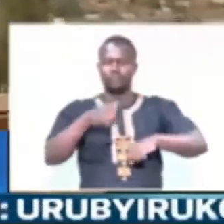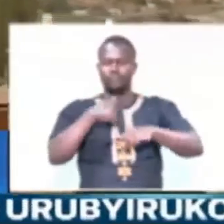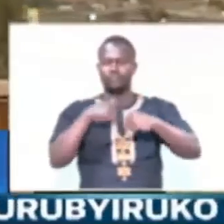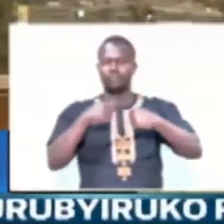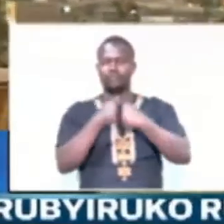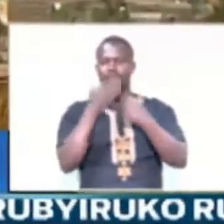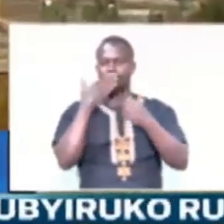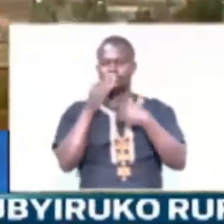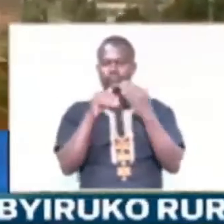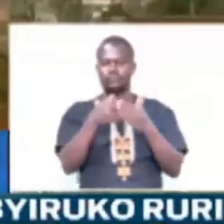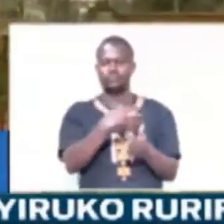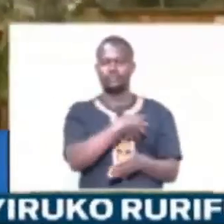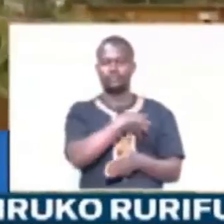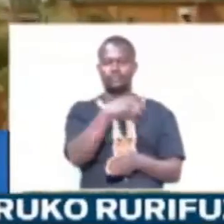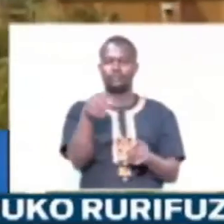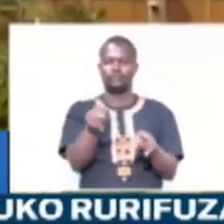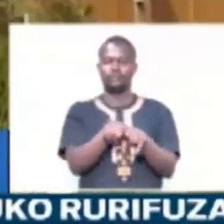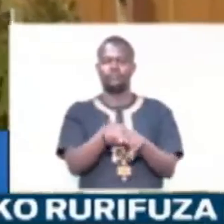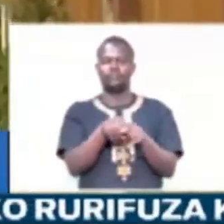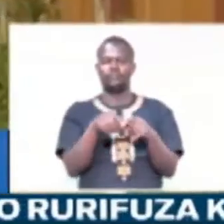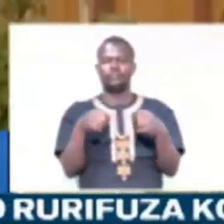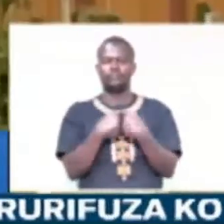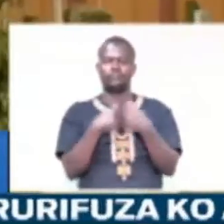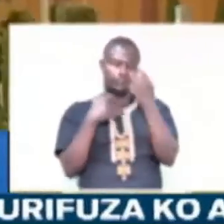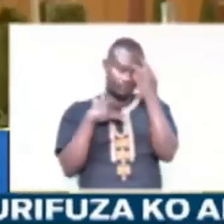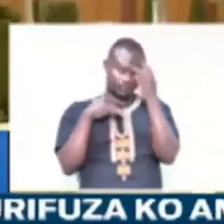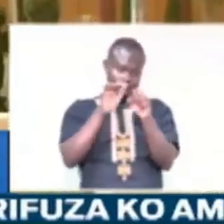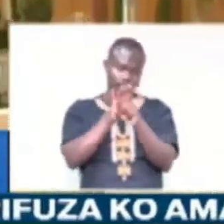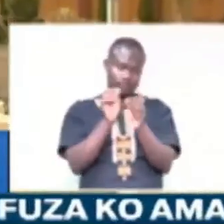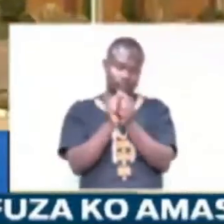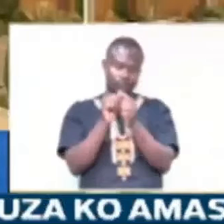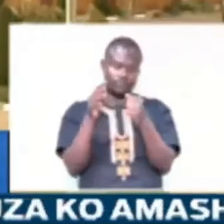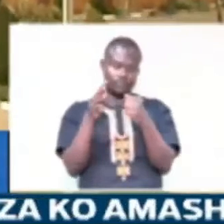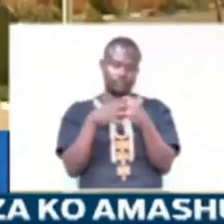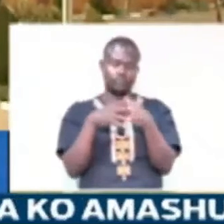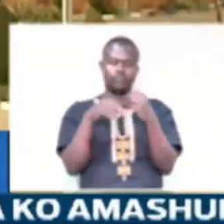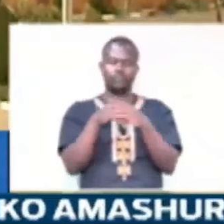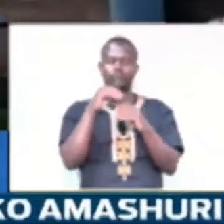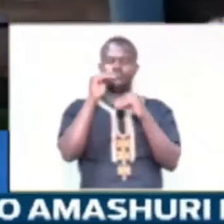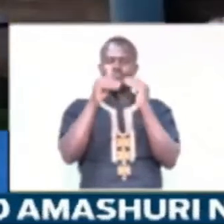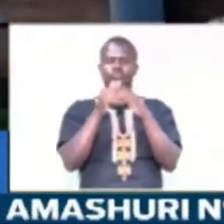ingaruka mbi ku bukungu kimwe n'ingaruka z'icyorezo cya COVID-19